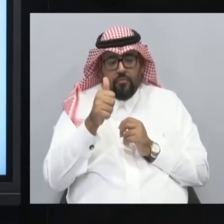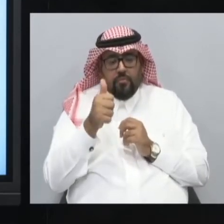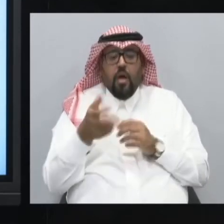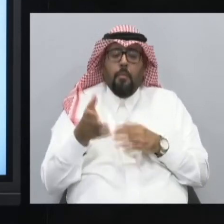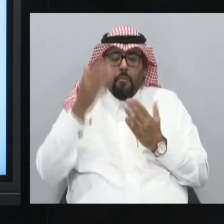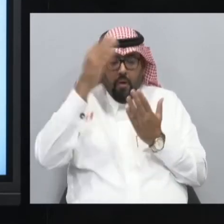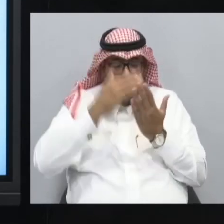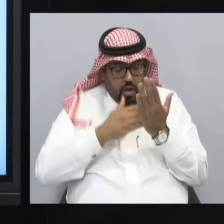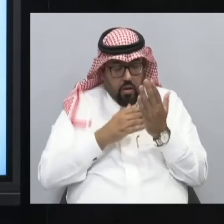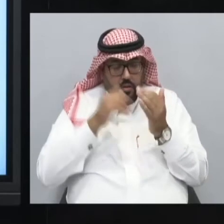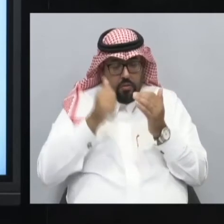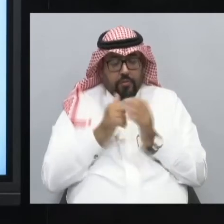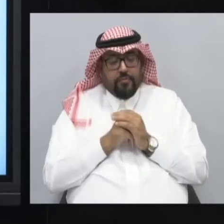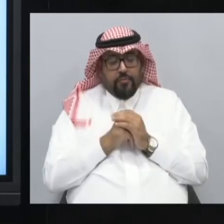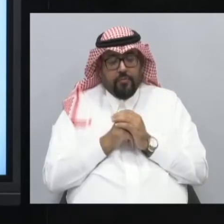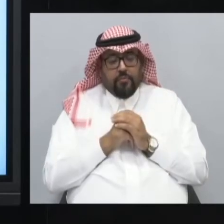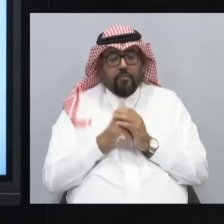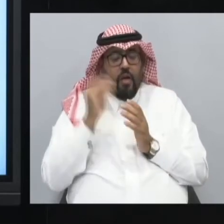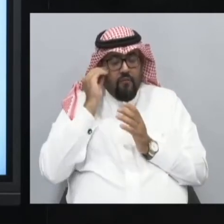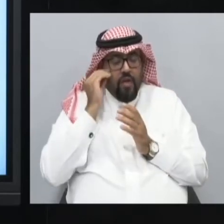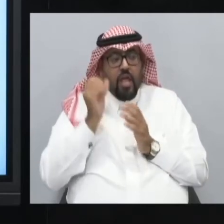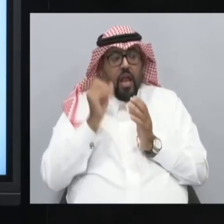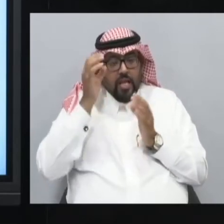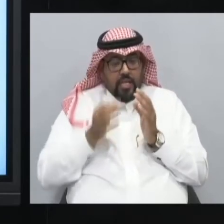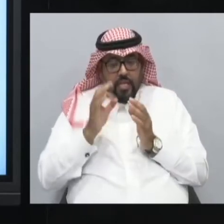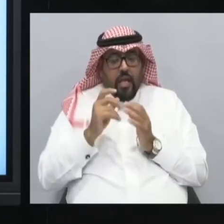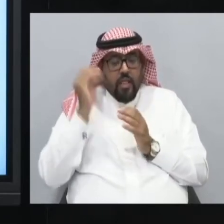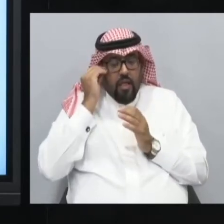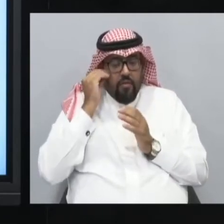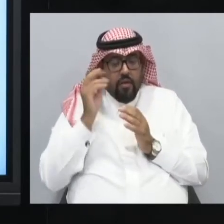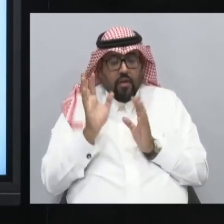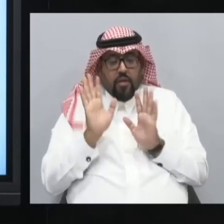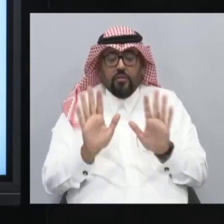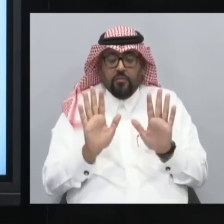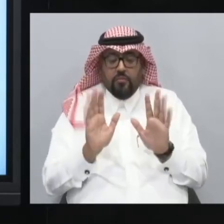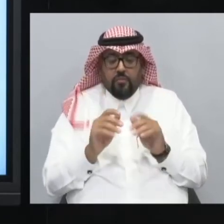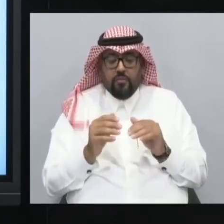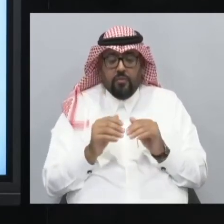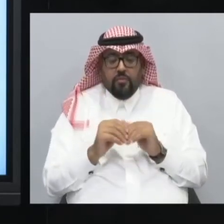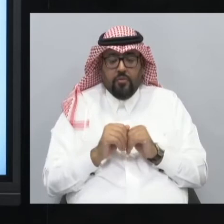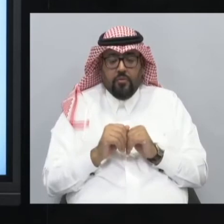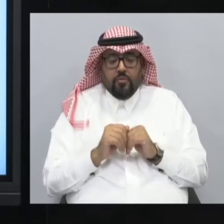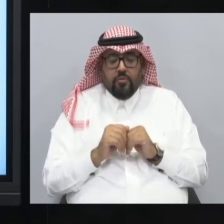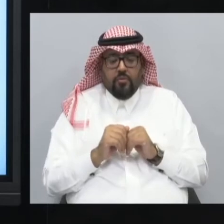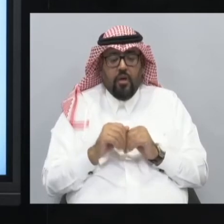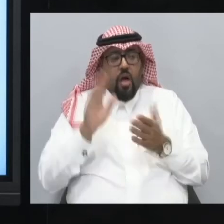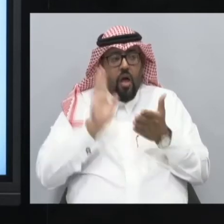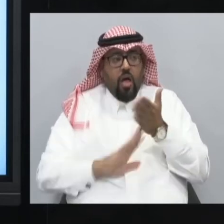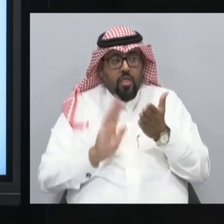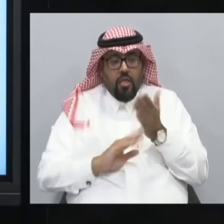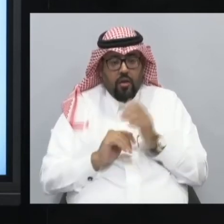بعد قراءتك وتمعنك بتركيز ستعرف الفكرة الرئيسية. جميل، نقول الفكرة الرئيسية هي الأضرار